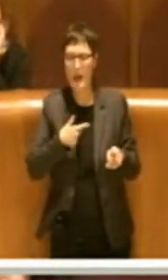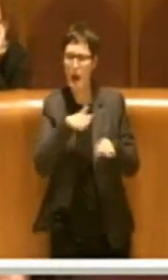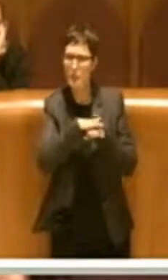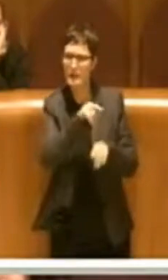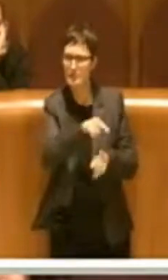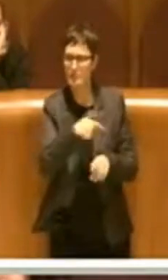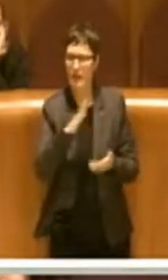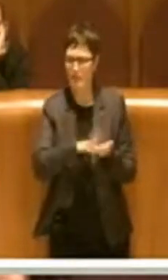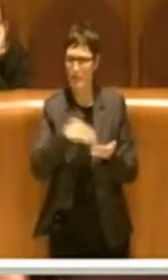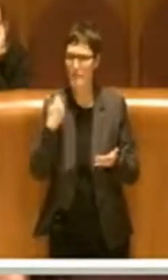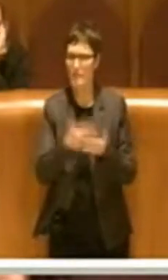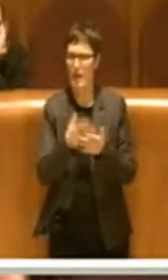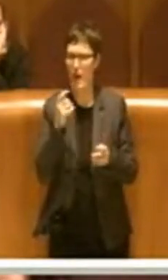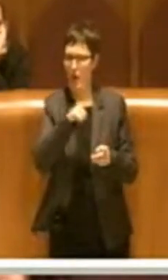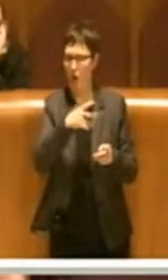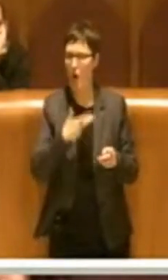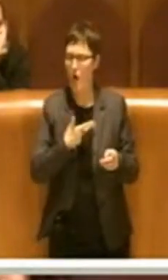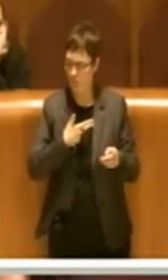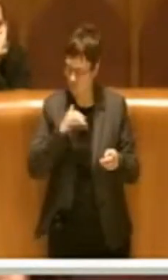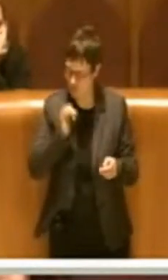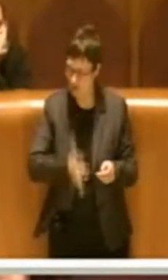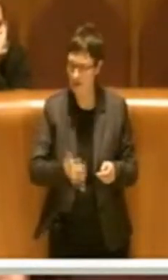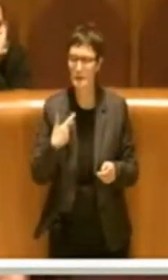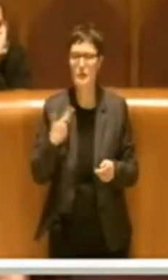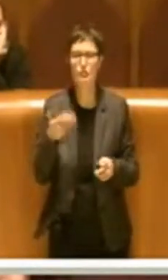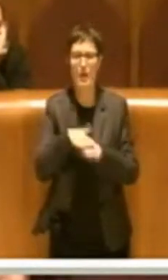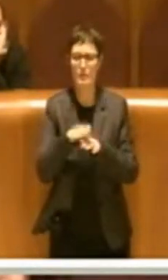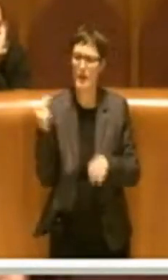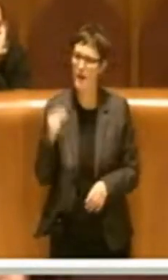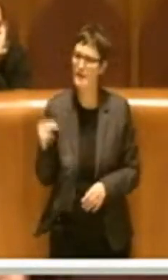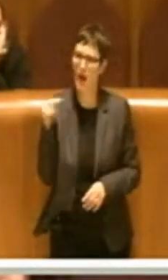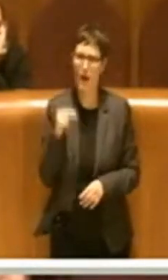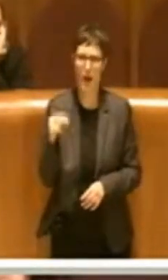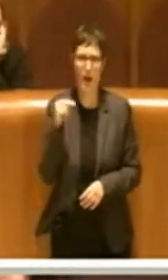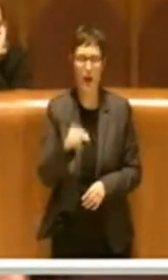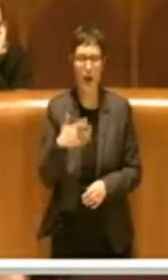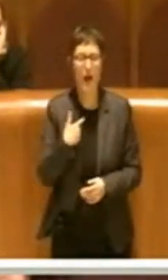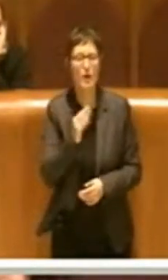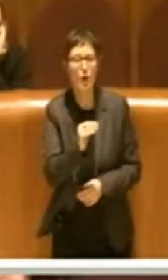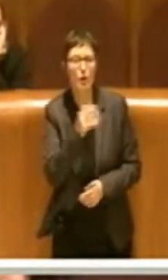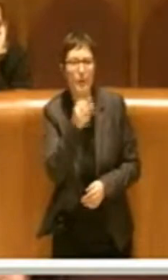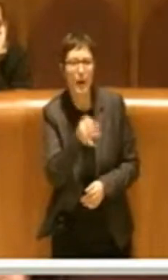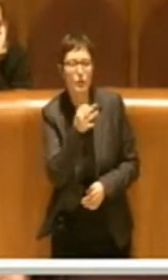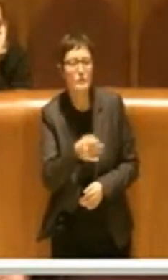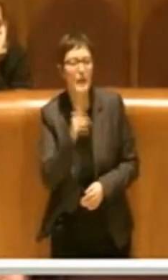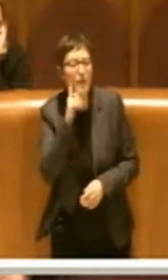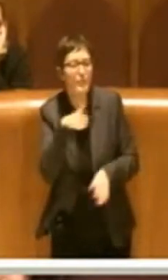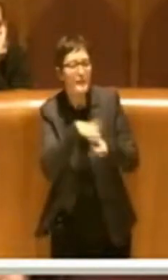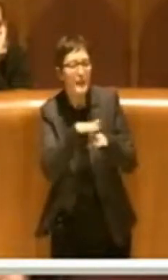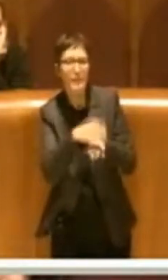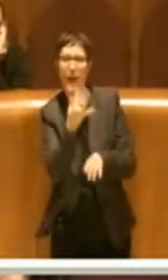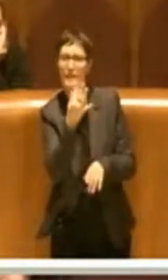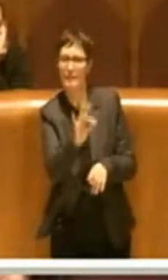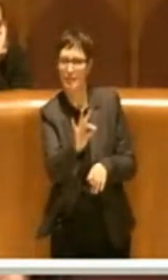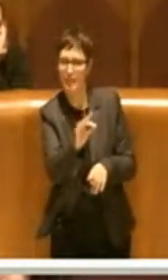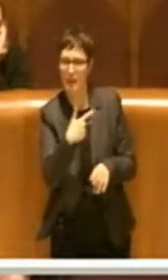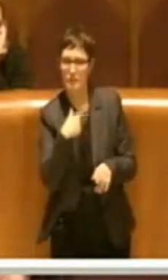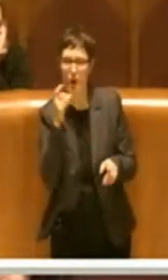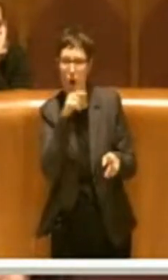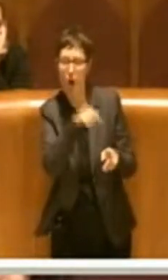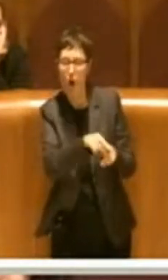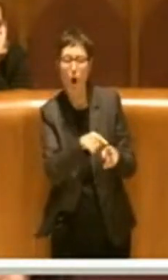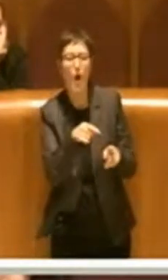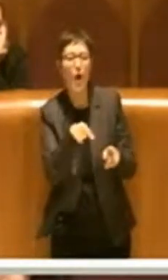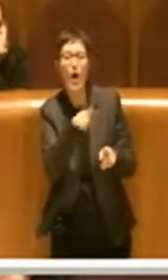un'esperienza di molti anni e io vi ho sempre chiesto perché se l'esperienza era ottima e riconoscevate che era ottima, in tanti anni